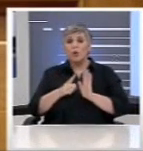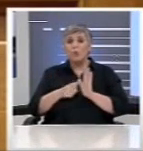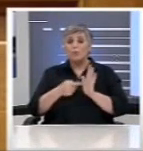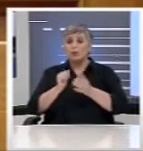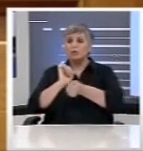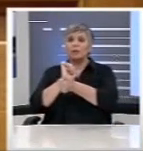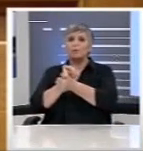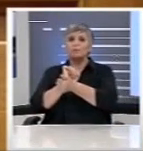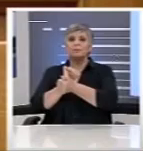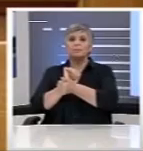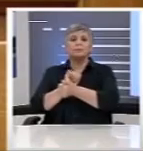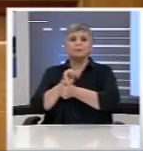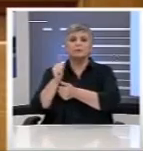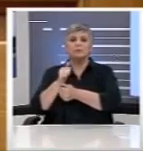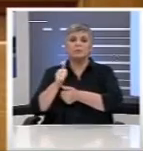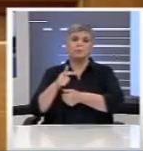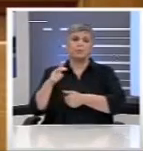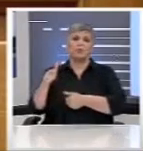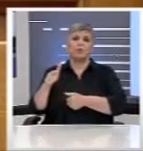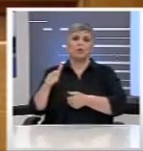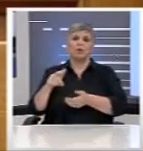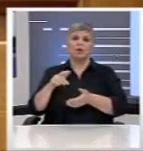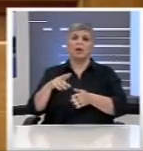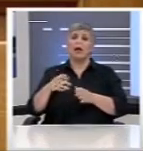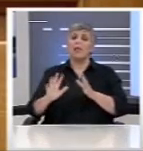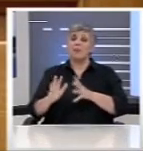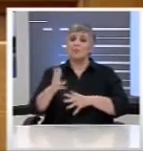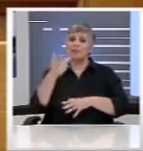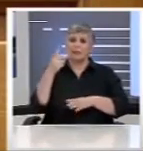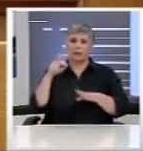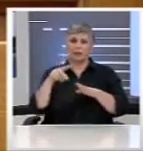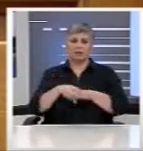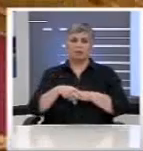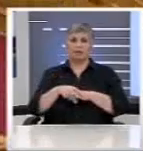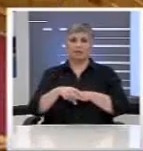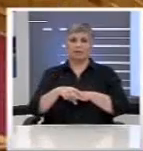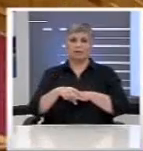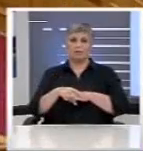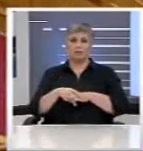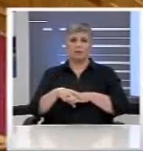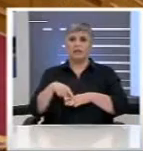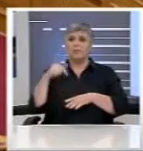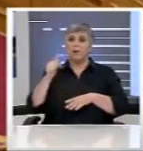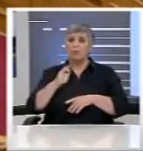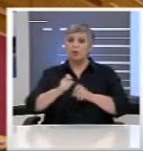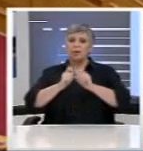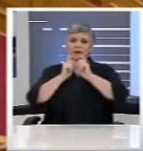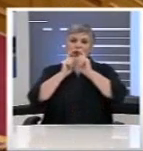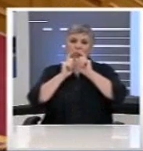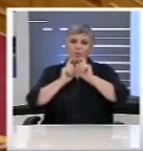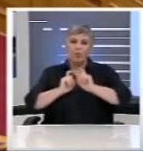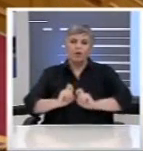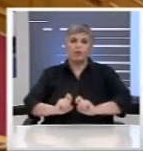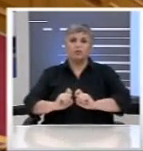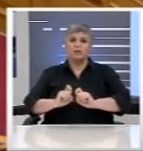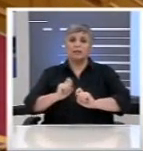Επενδυτική Τράπεζα, αναγκαία την Αναπτυξιακή Τράπεζα, αναγκαία για την ελληνική οικονομία, πολύ περισσότερο από